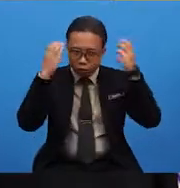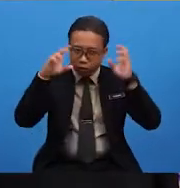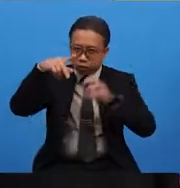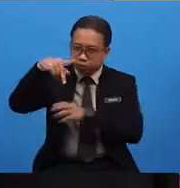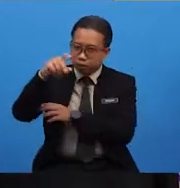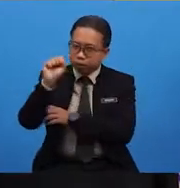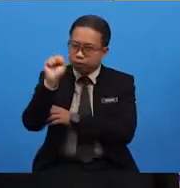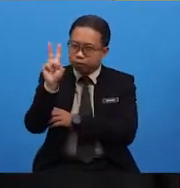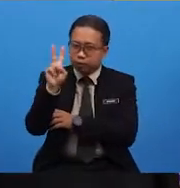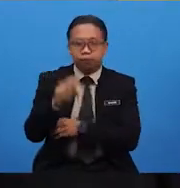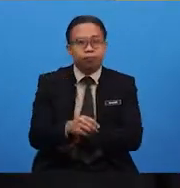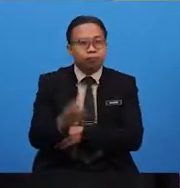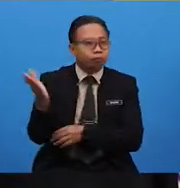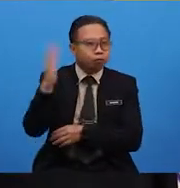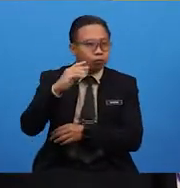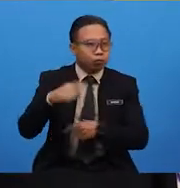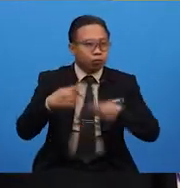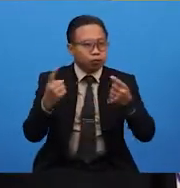sini keju